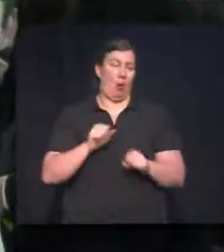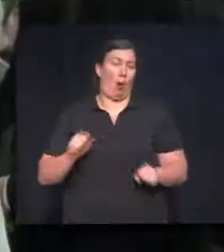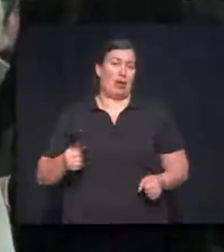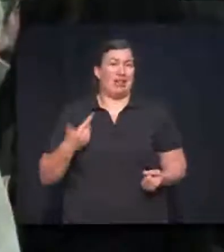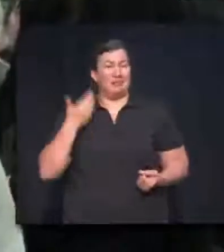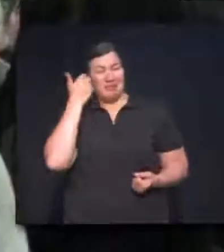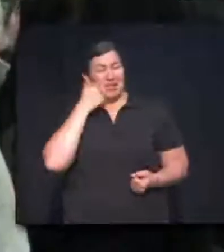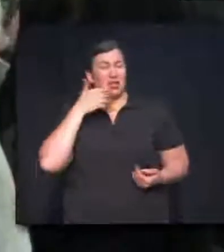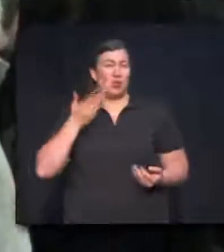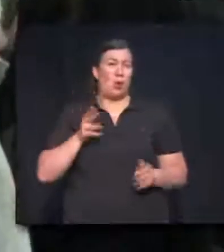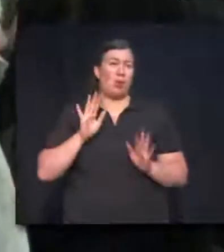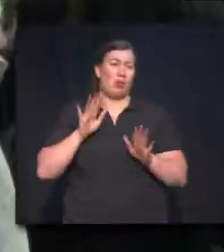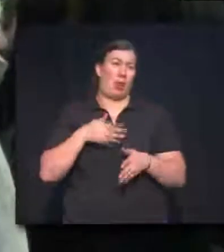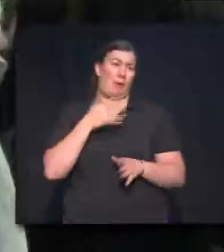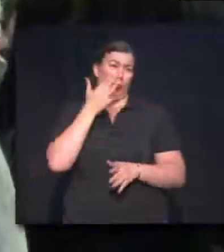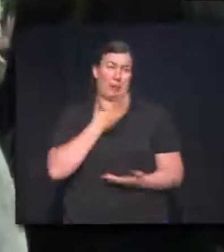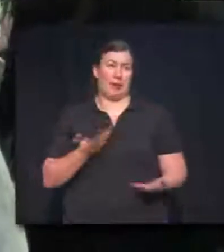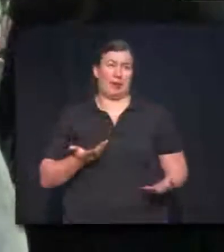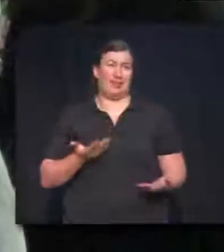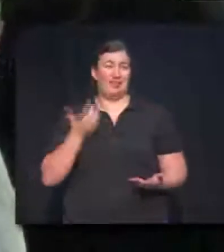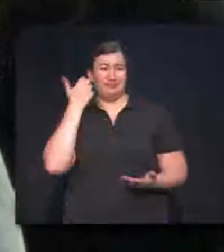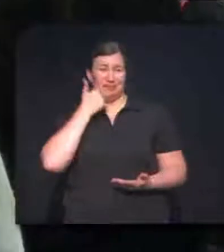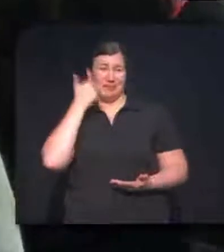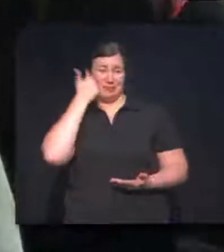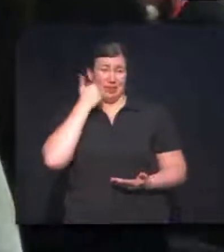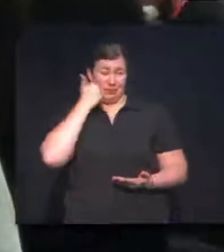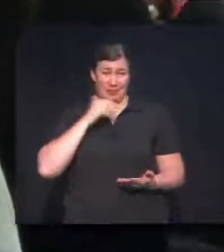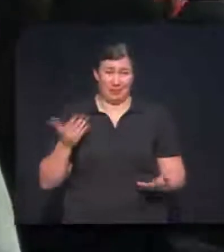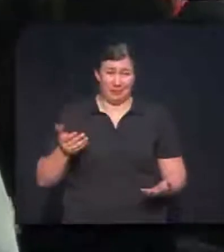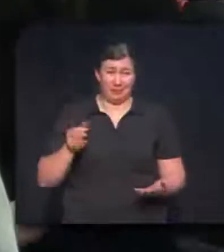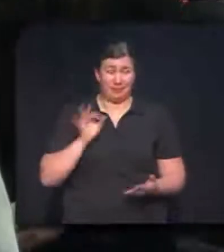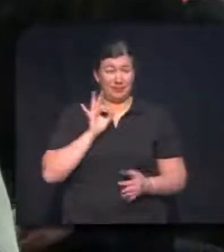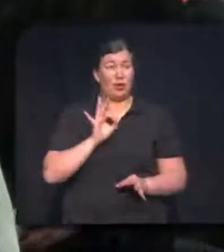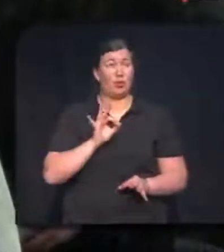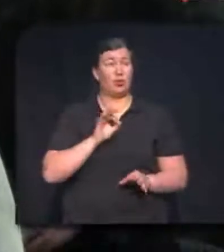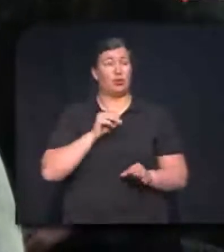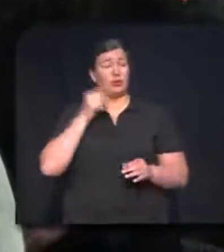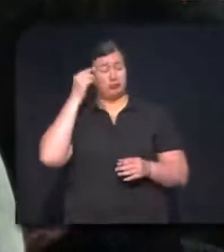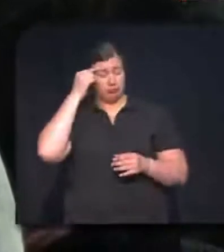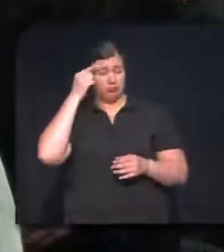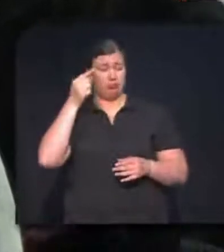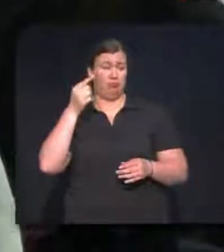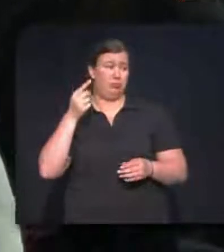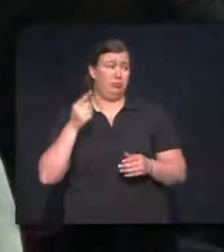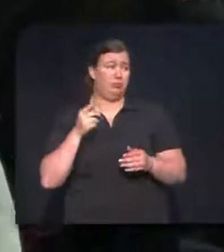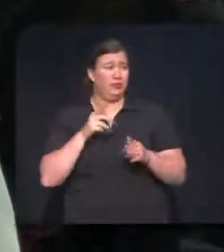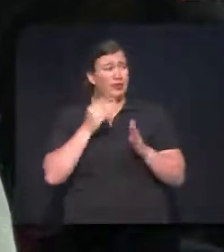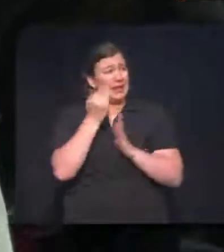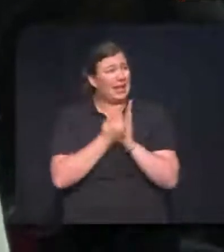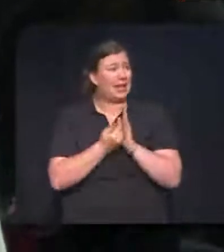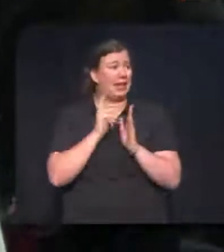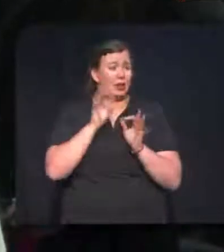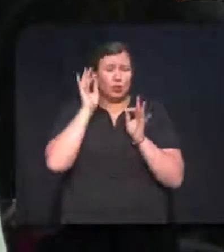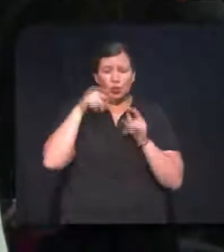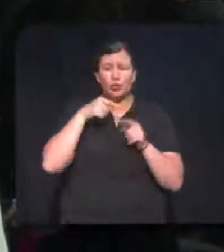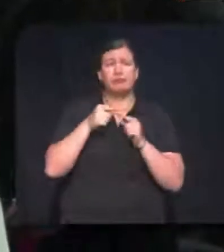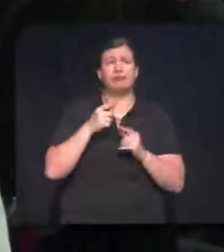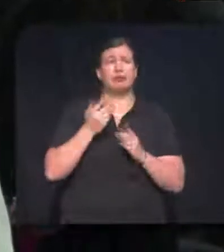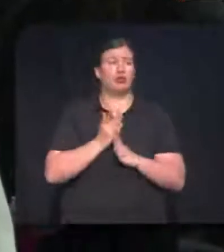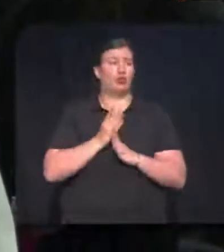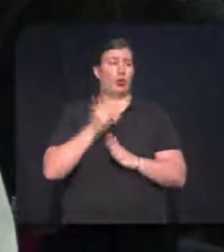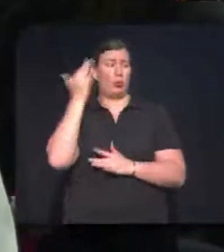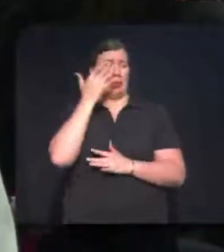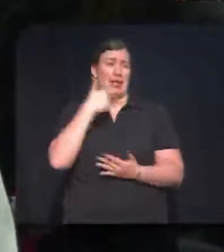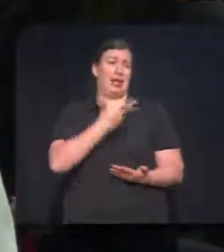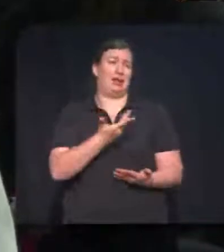ausprobieren bitte bitte nimm diesen Antrag an es ist ein gut durchdachtes Regelwerk meiner Meinung nach und was an Verbesserungen gemacht